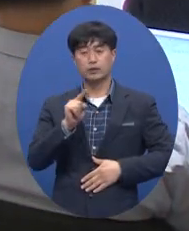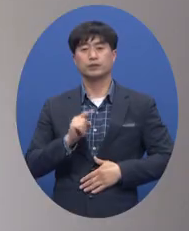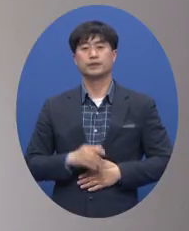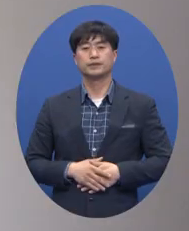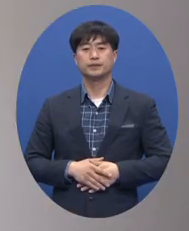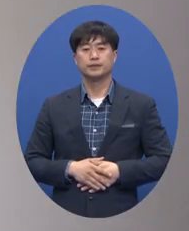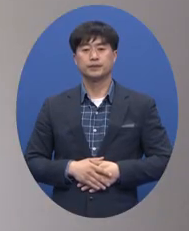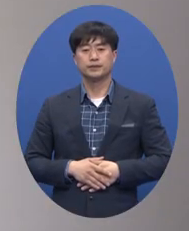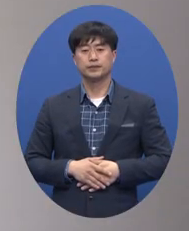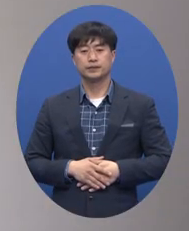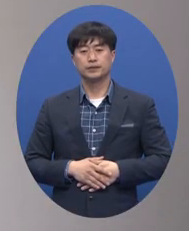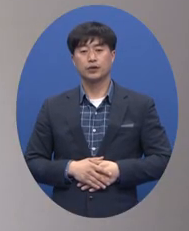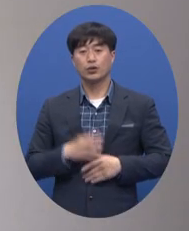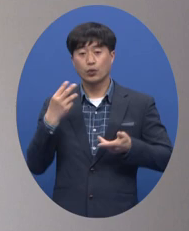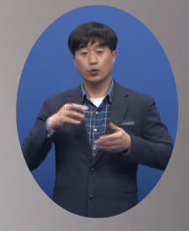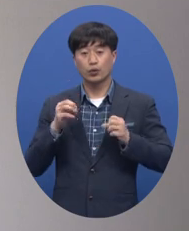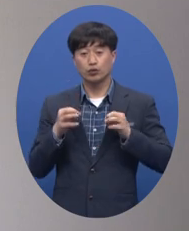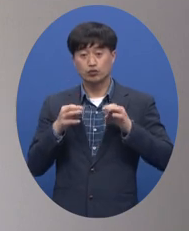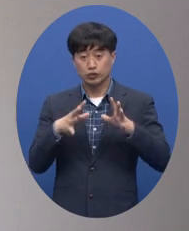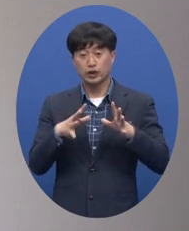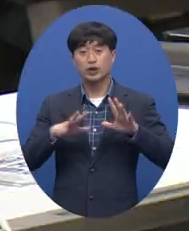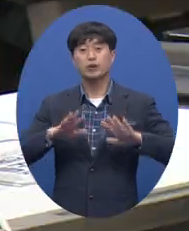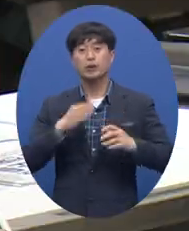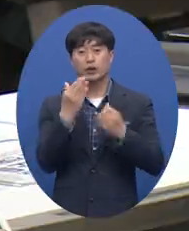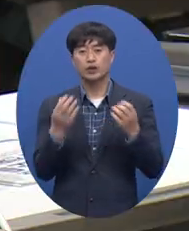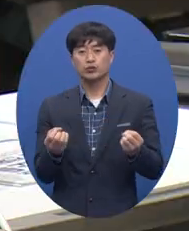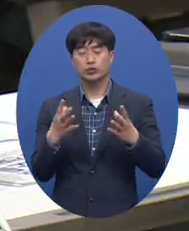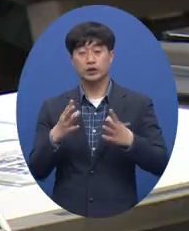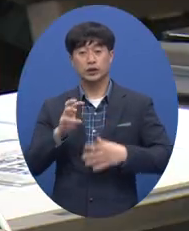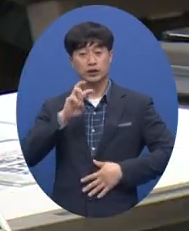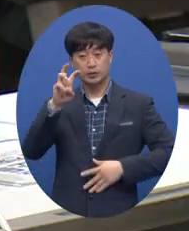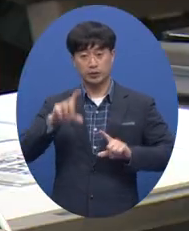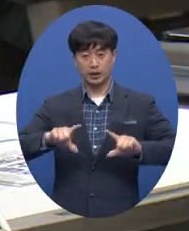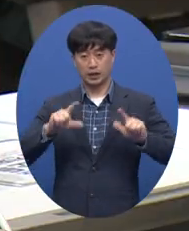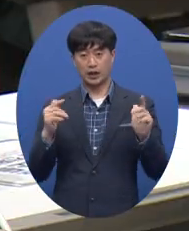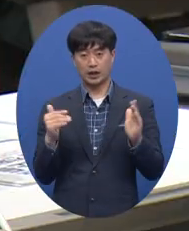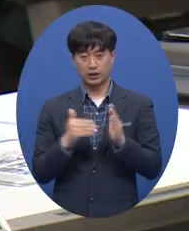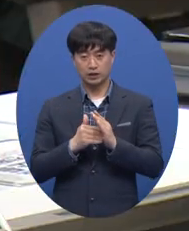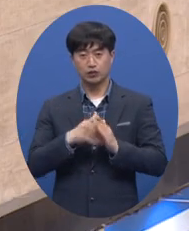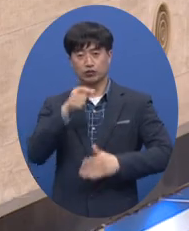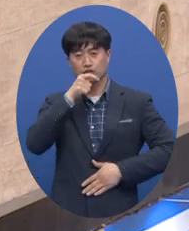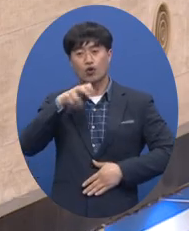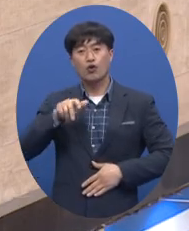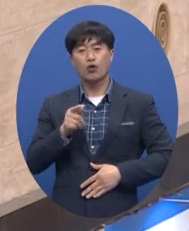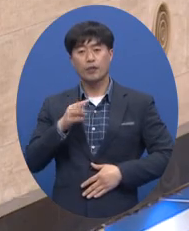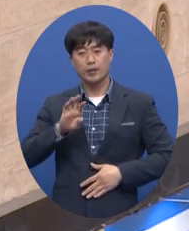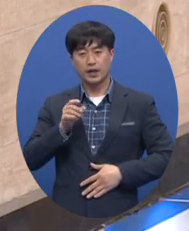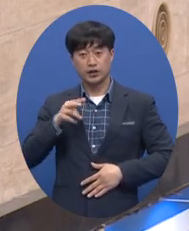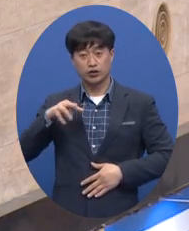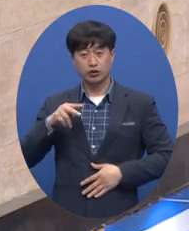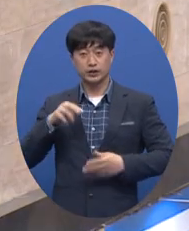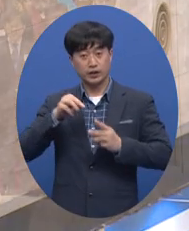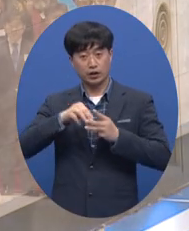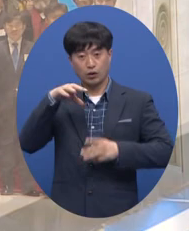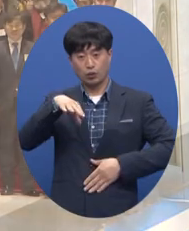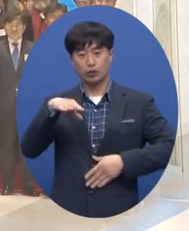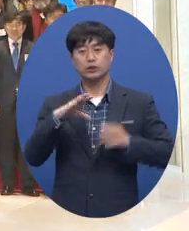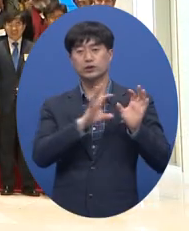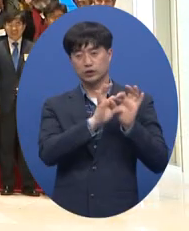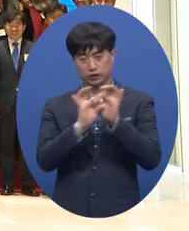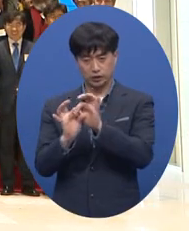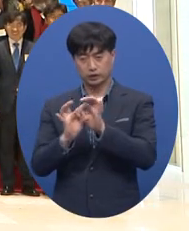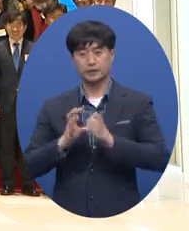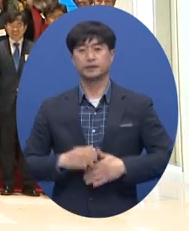던지고 있습니다 경기도가 주최하는 이번 박람회는 내일 30일 까지 수원 컨벤션센터에서 이어집니다